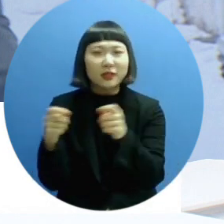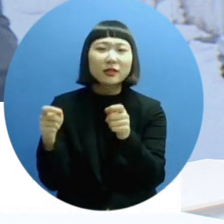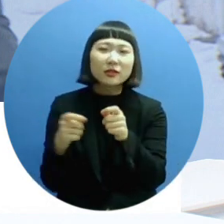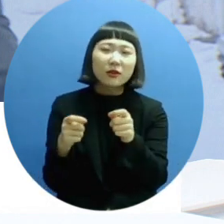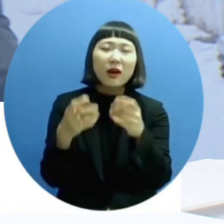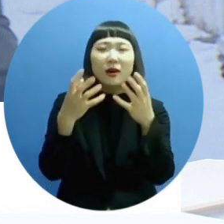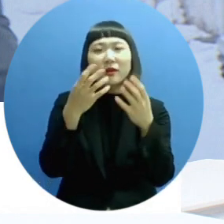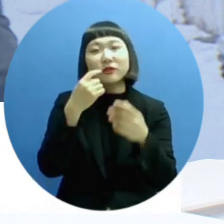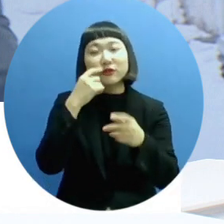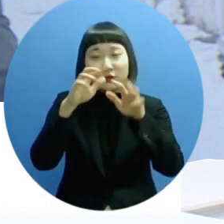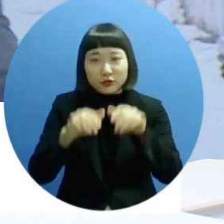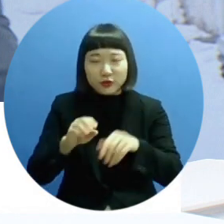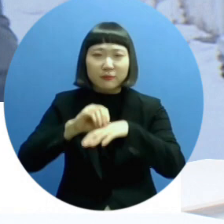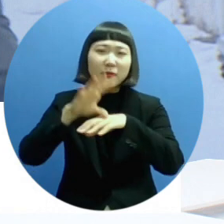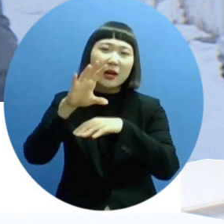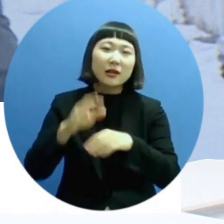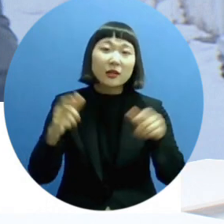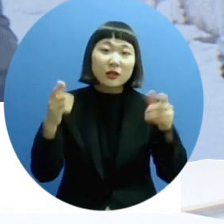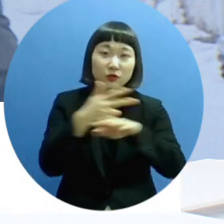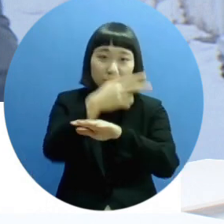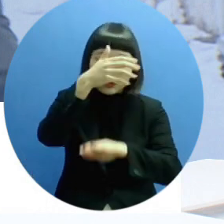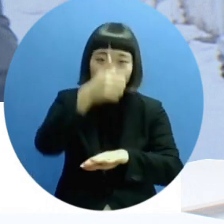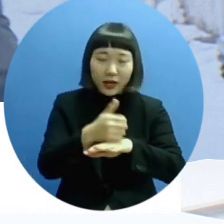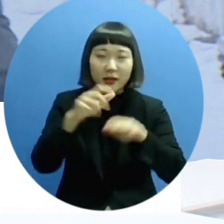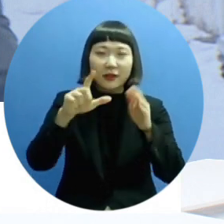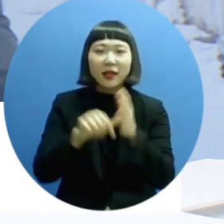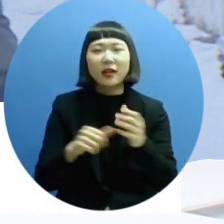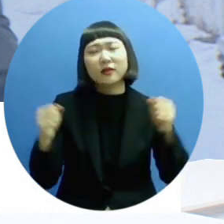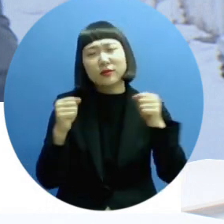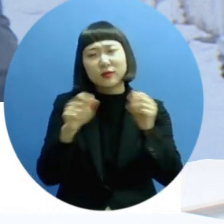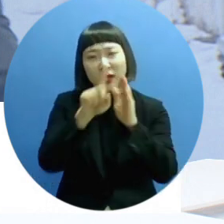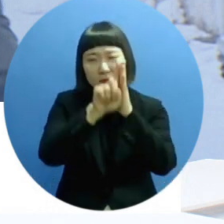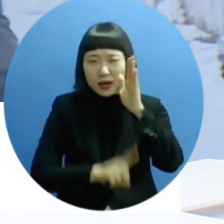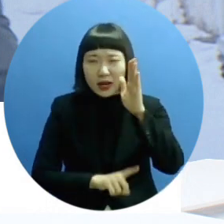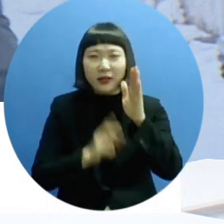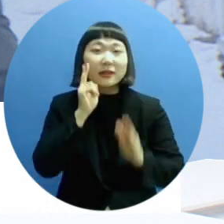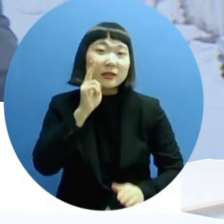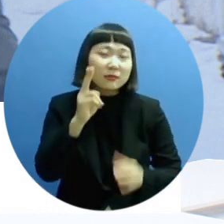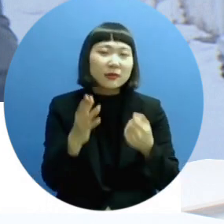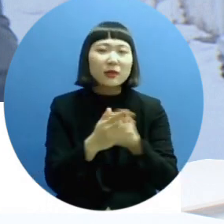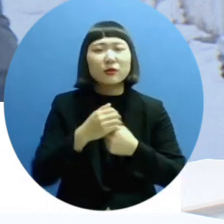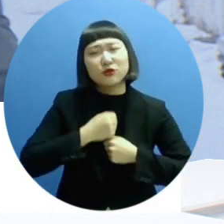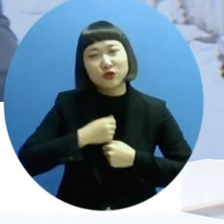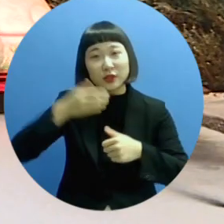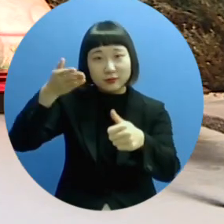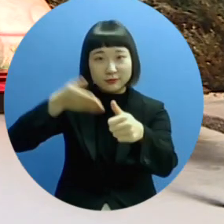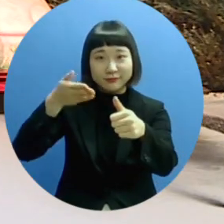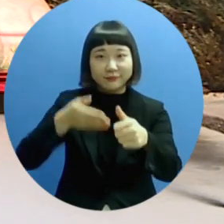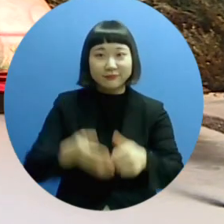특히 주말에는 기온이 크게 떨어져 각별한 주의가 필요합니다. 이정윤 기자의 보도입니다.